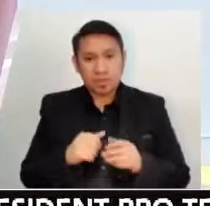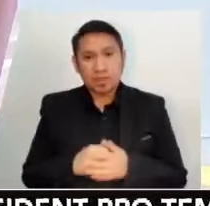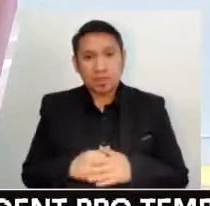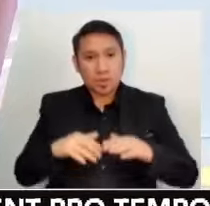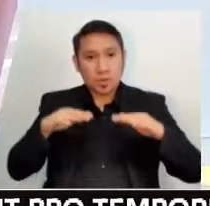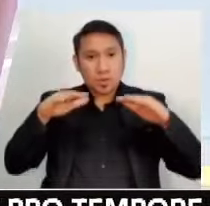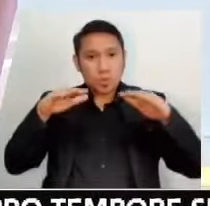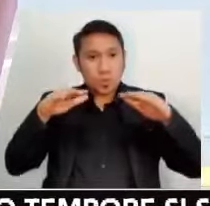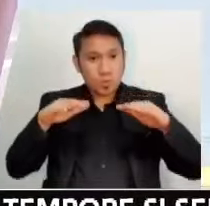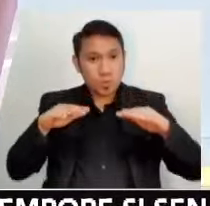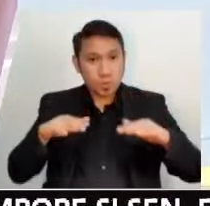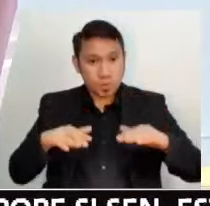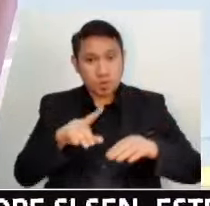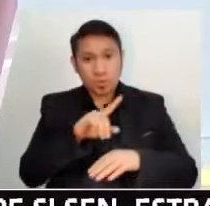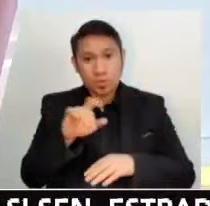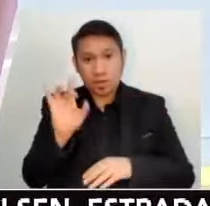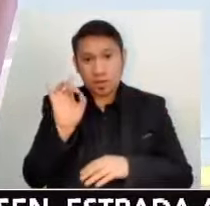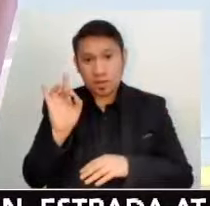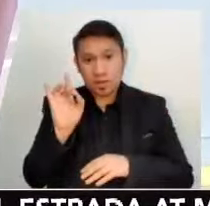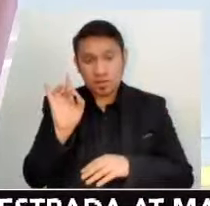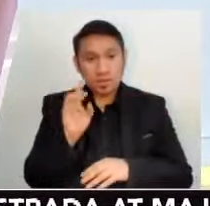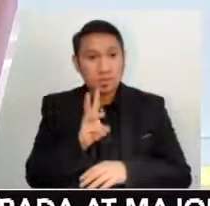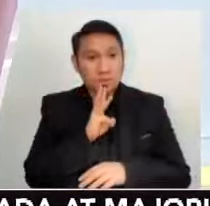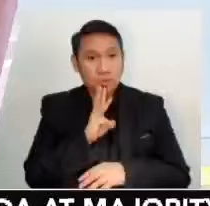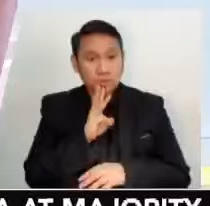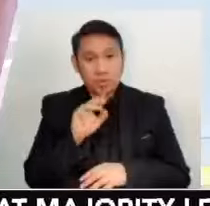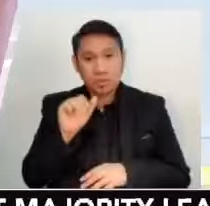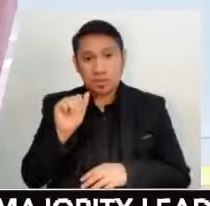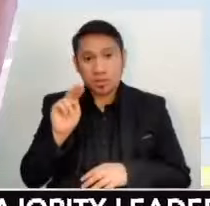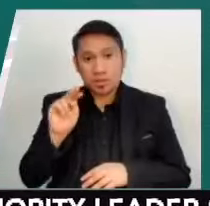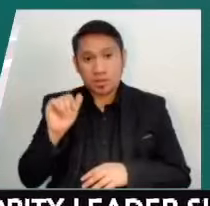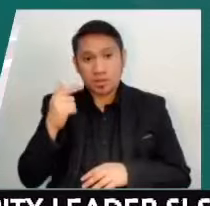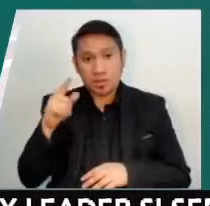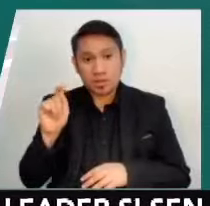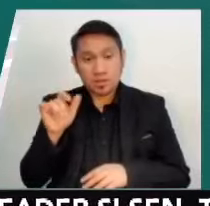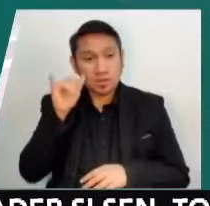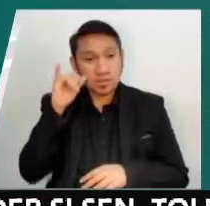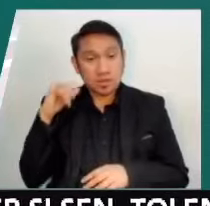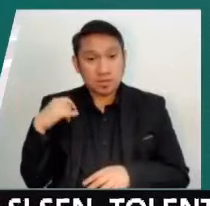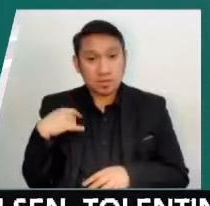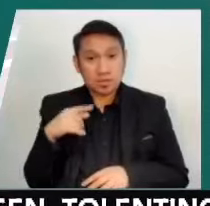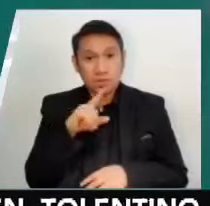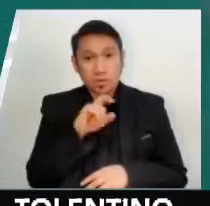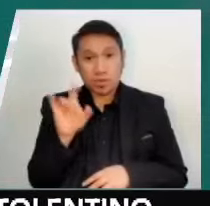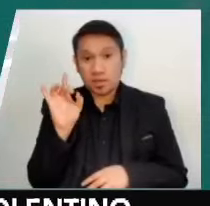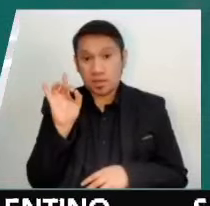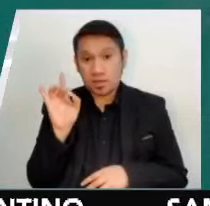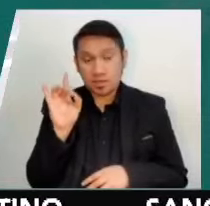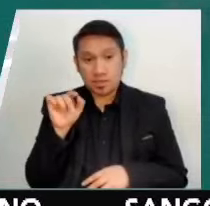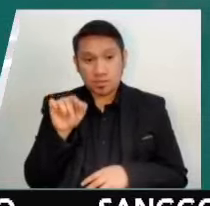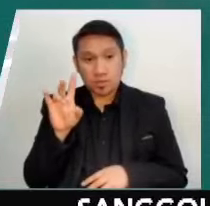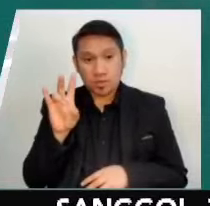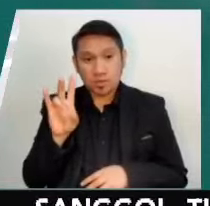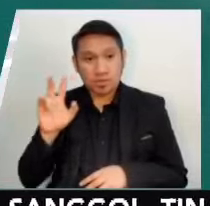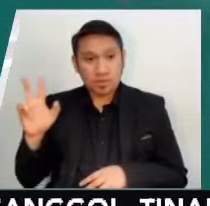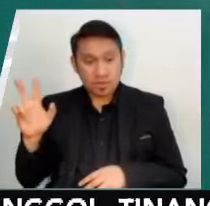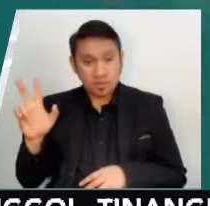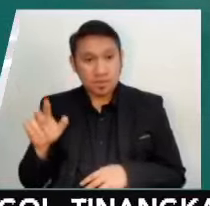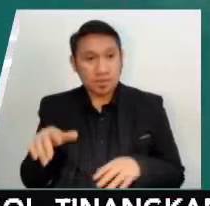180 meters ang tubig sa Angat Reservoir. Kahapon, nasa 180.73 meters ang water level sa Angat.